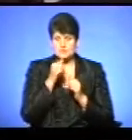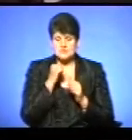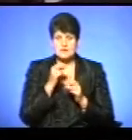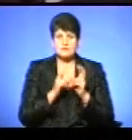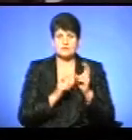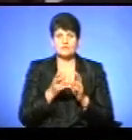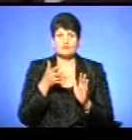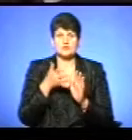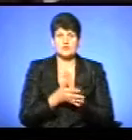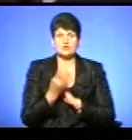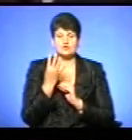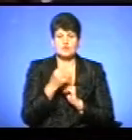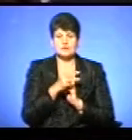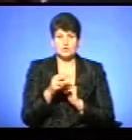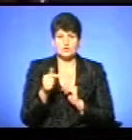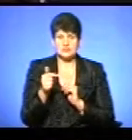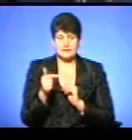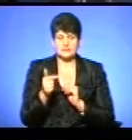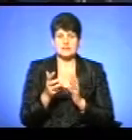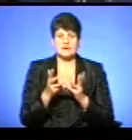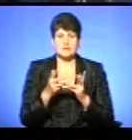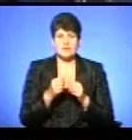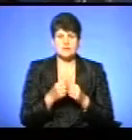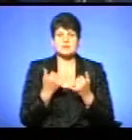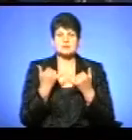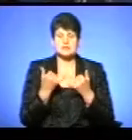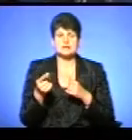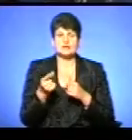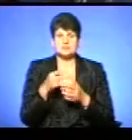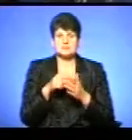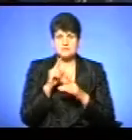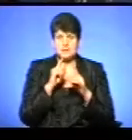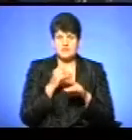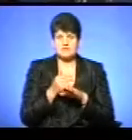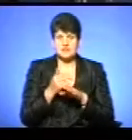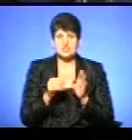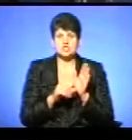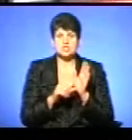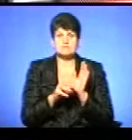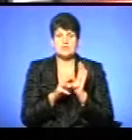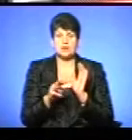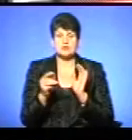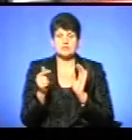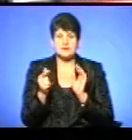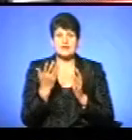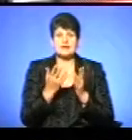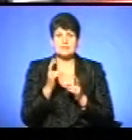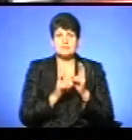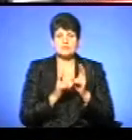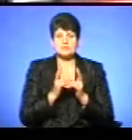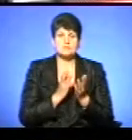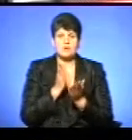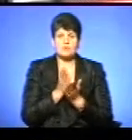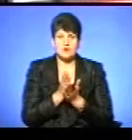підприємство витрачає 4 мільйони гривень з нарахуваннями. Наразі Тернопільська міська рада виділила 6 мільйонів гривень, які підприємство спрямувало